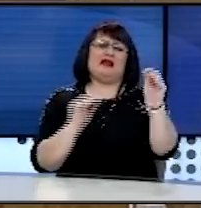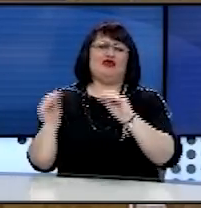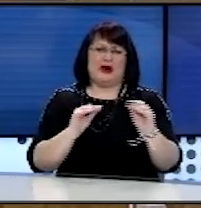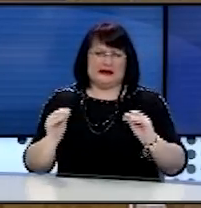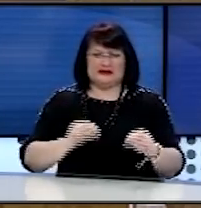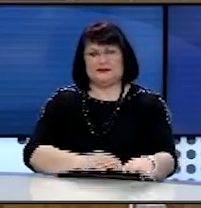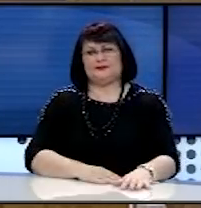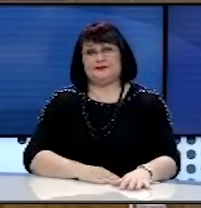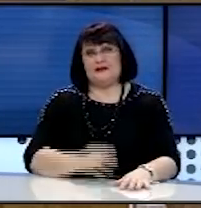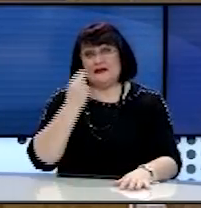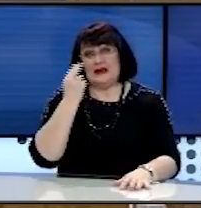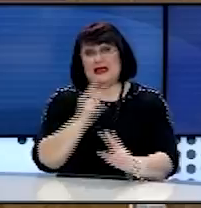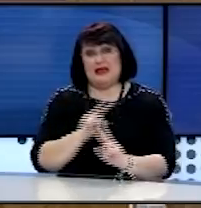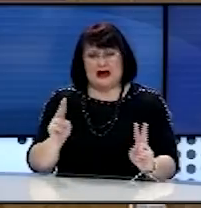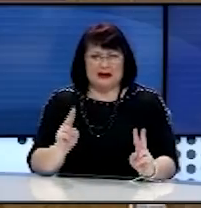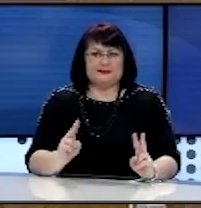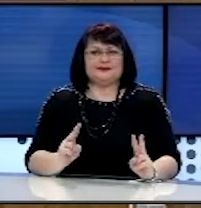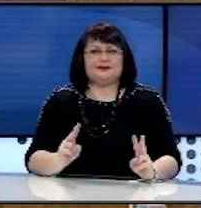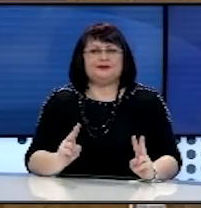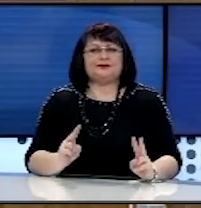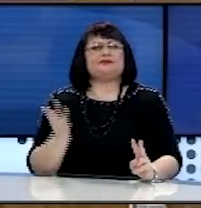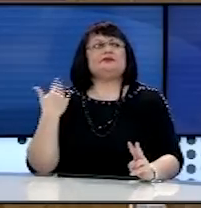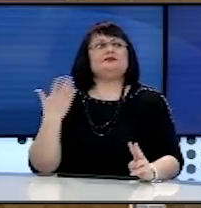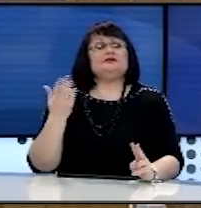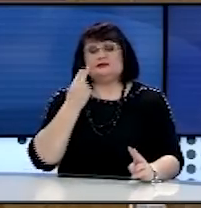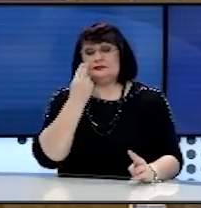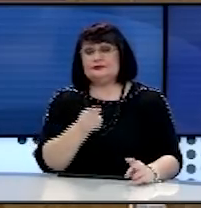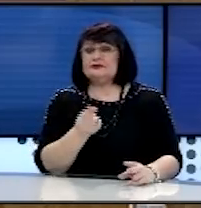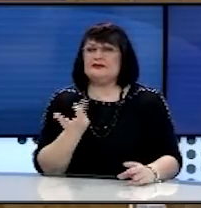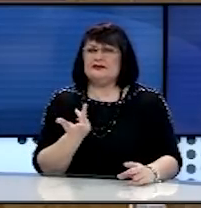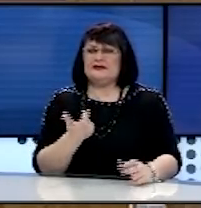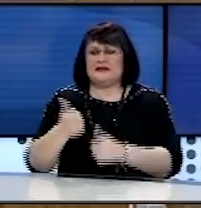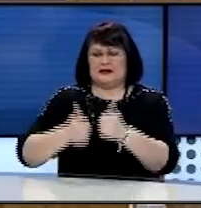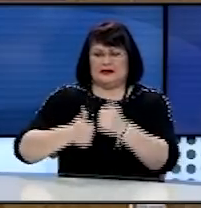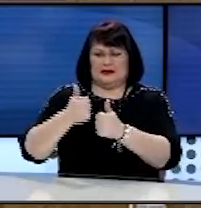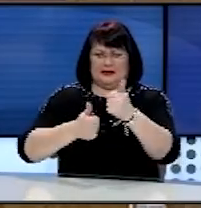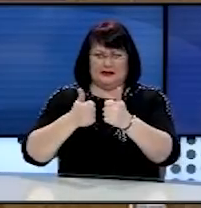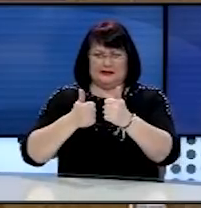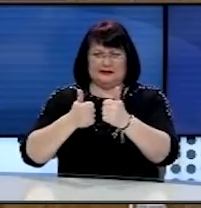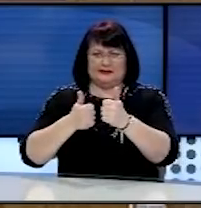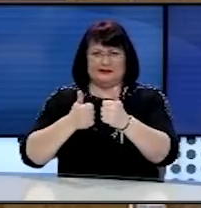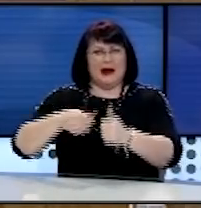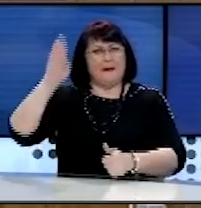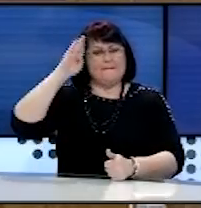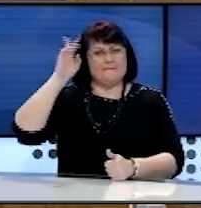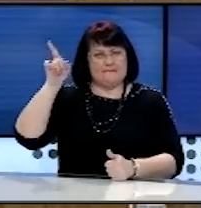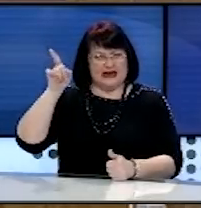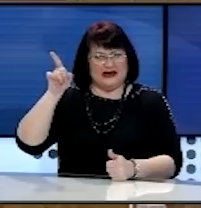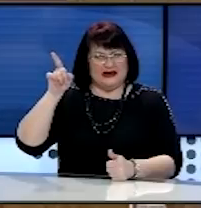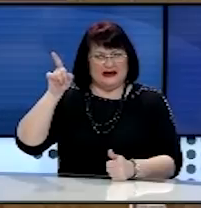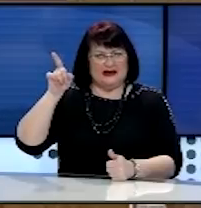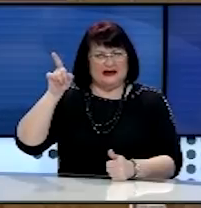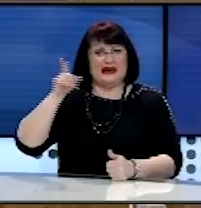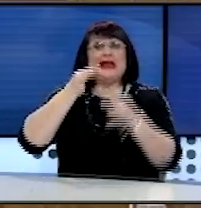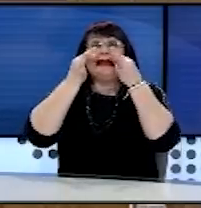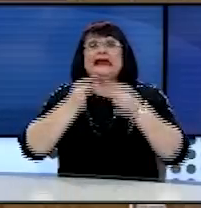Είναι πλέον έκδηλο ότι έχει προπολού ξεπροβάλει ο ανταγωνισμός ανάμεσα σε Ηνωμένες Πολιτείες